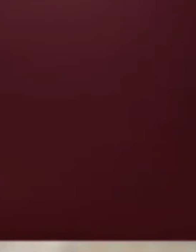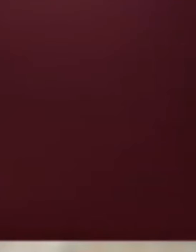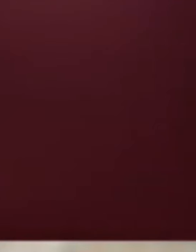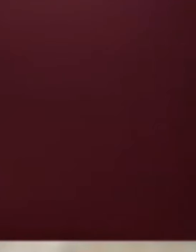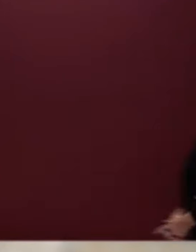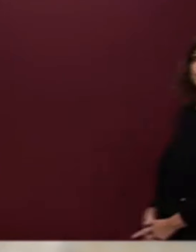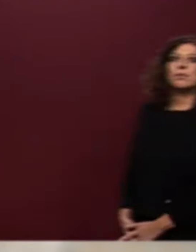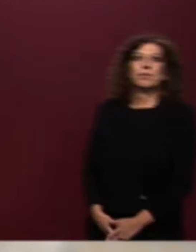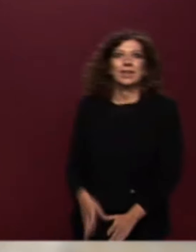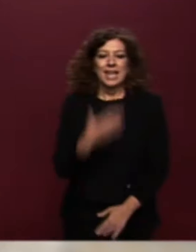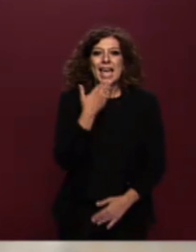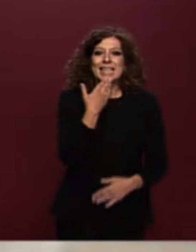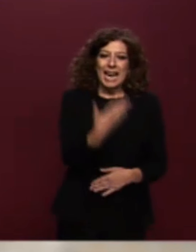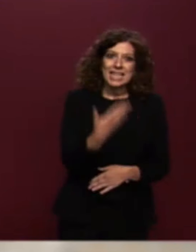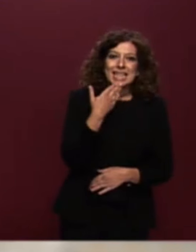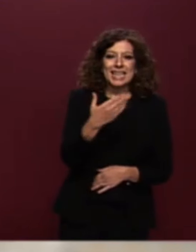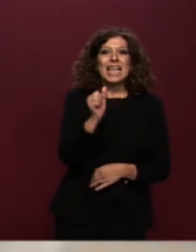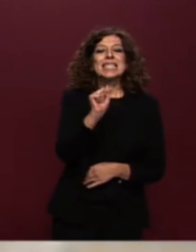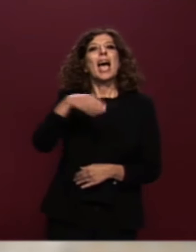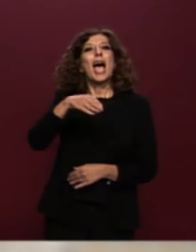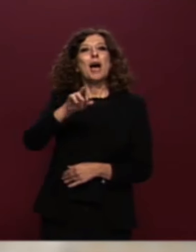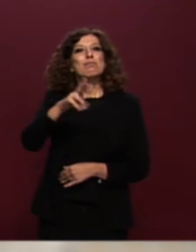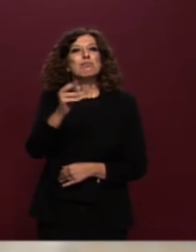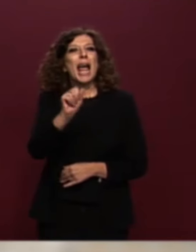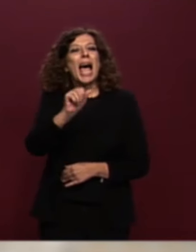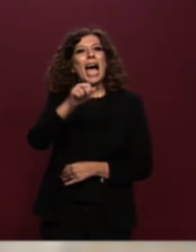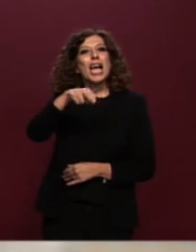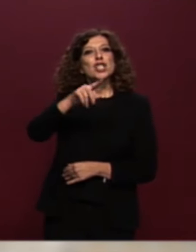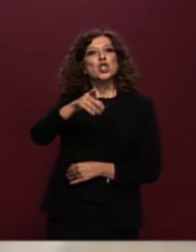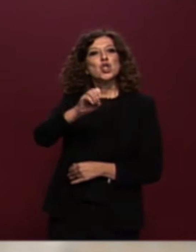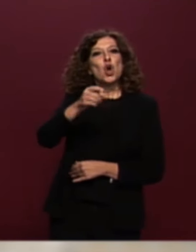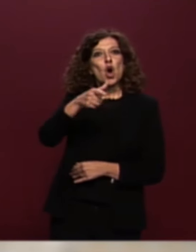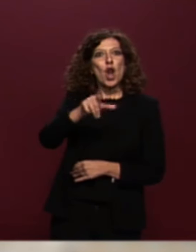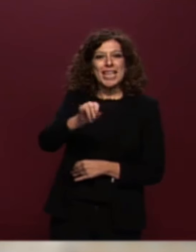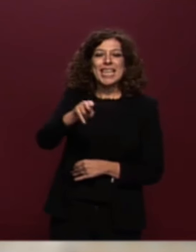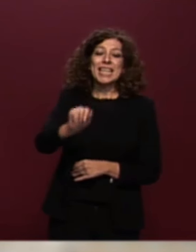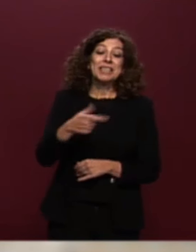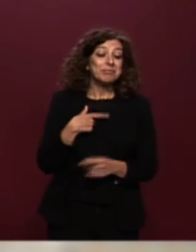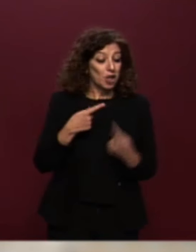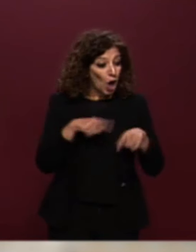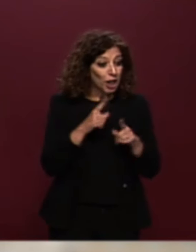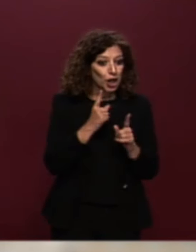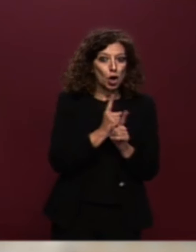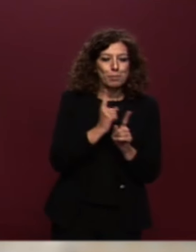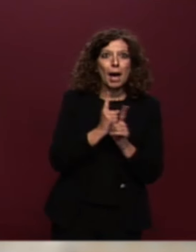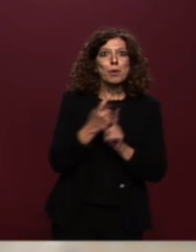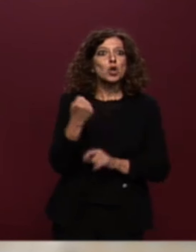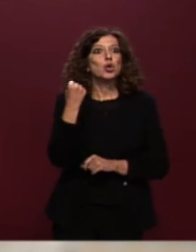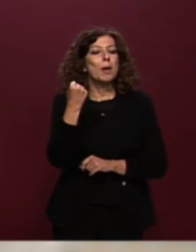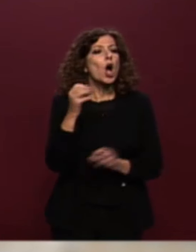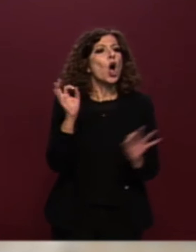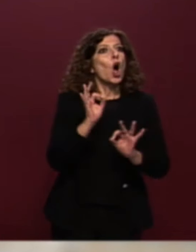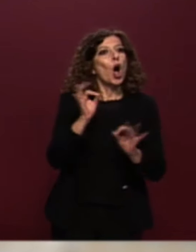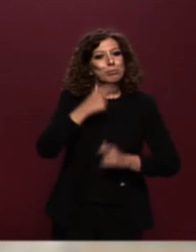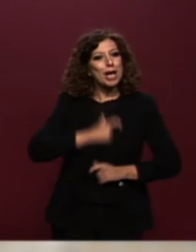Grazie ad Ambragiolini per il suo toccante intervento. Insomma, dobbiamo essere supereroi o persone normali per sopravvivere in questo mondo del